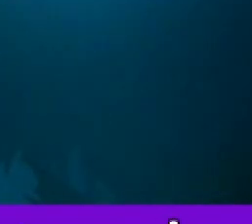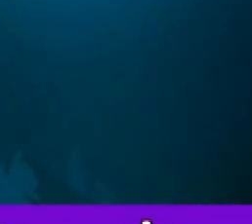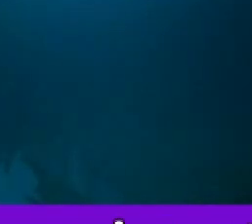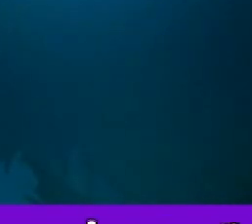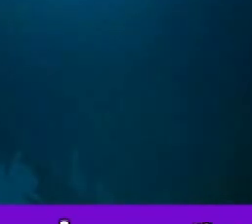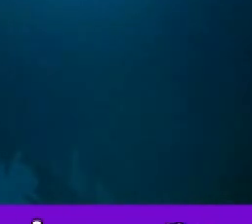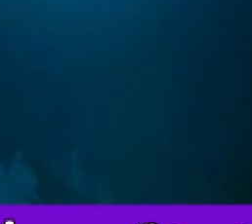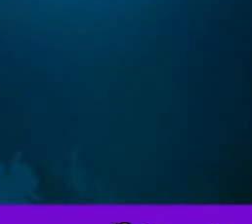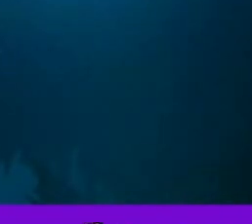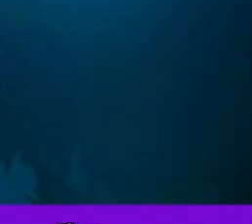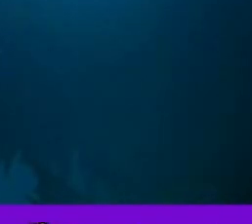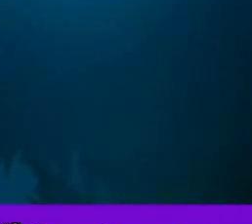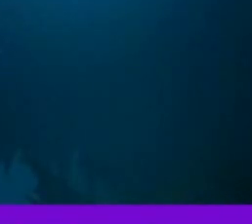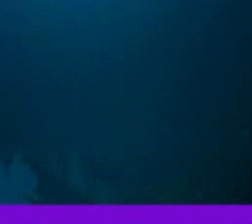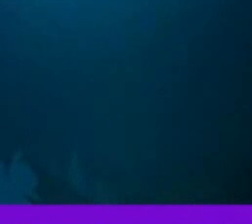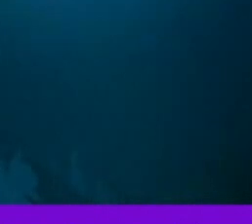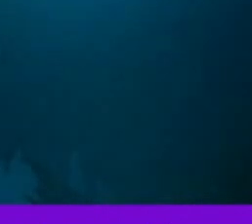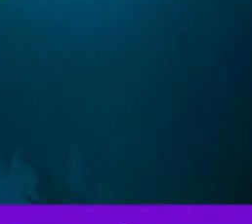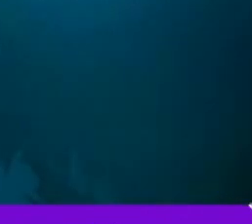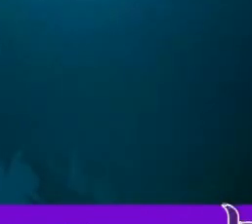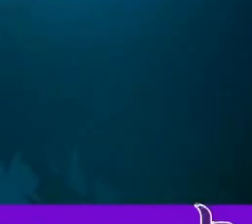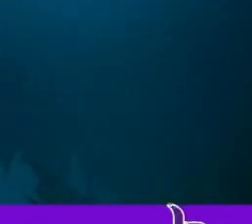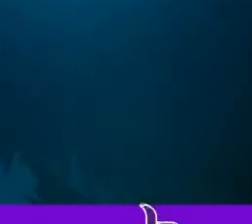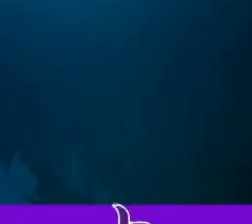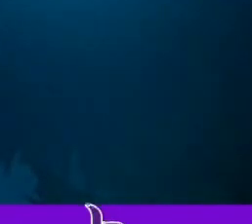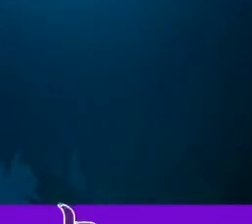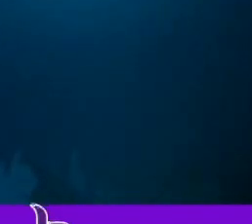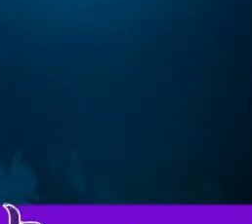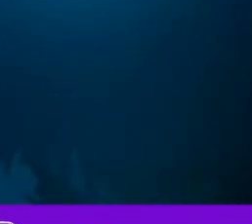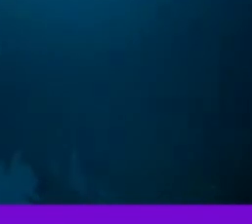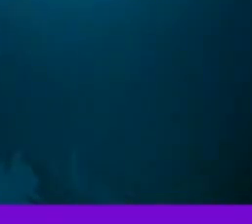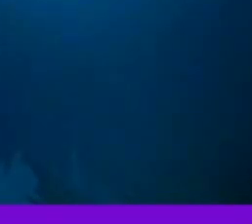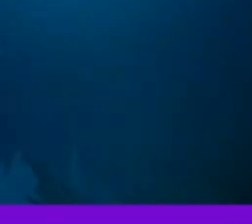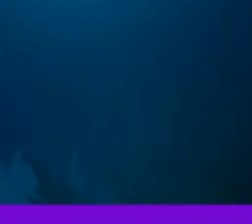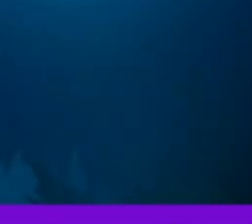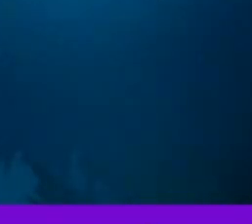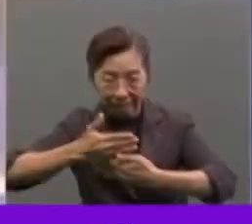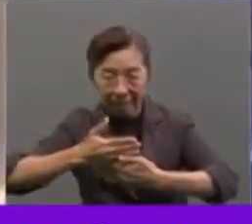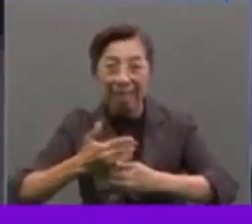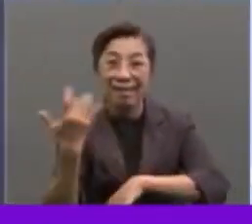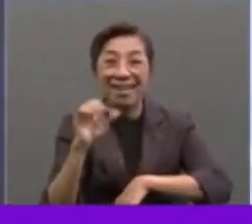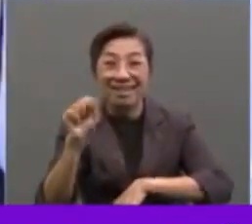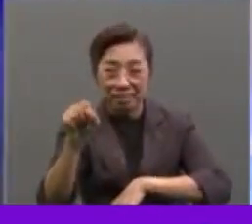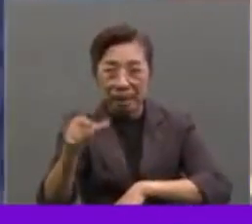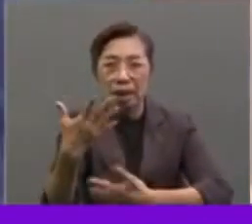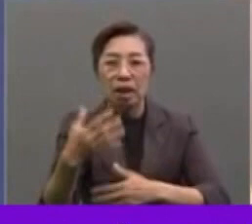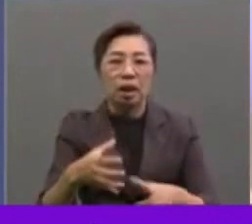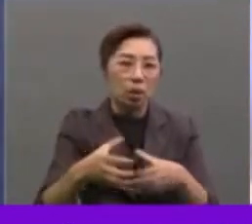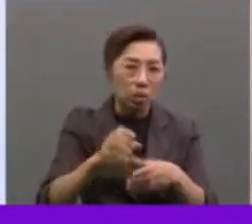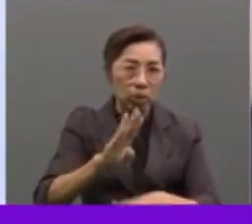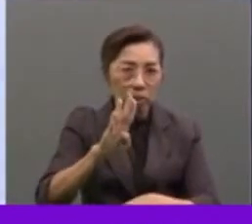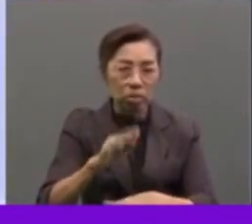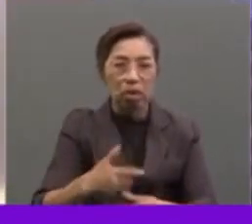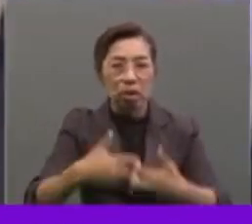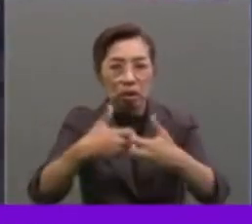เศรษฐกิจย้ำไทยมีบรรยากาศเอื้อต่อการลงทุนปลอดภัยแล้วก็มีศักยภาพที่สูงด้วยครับ